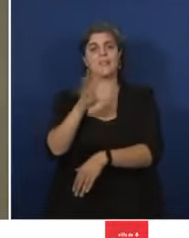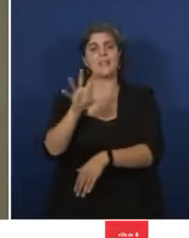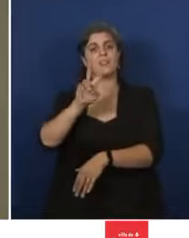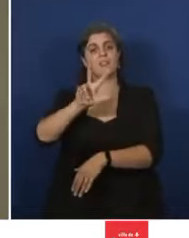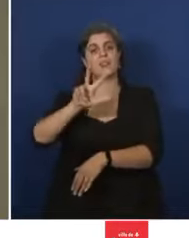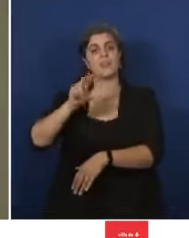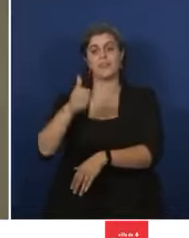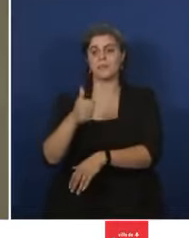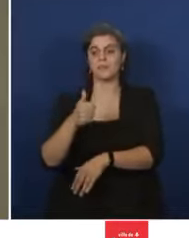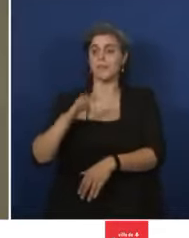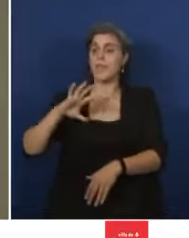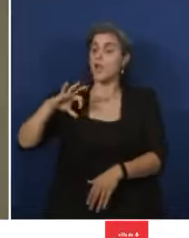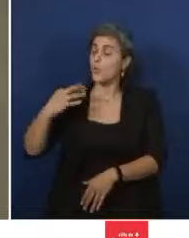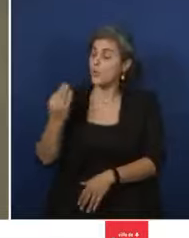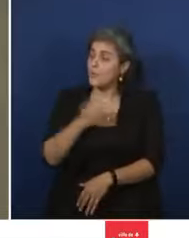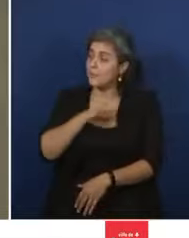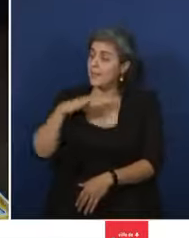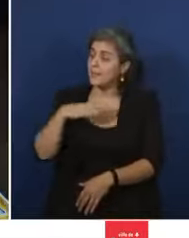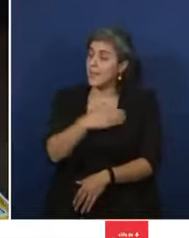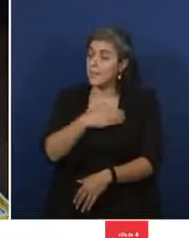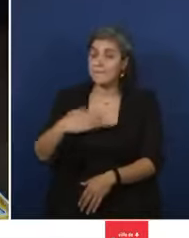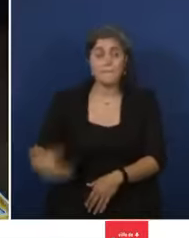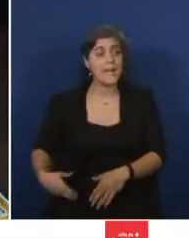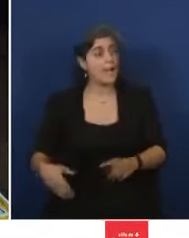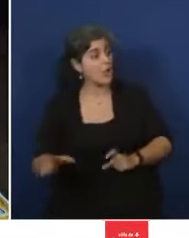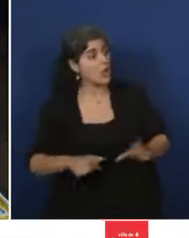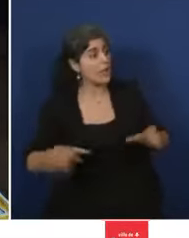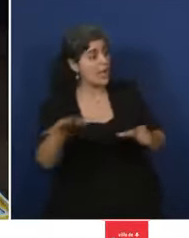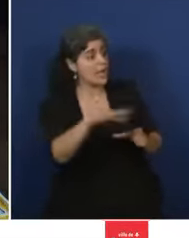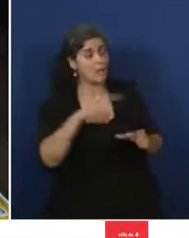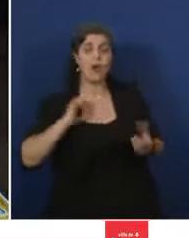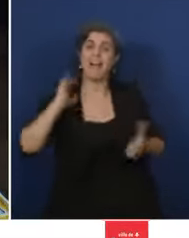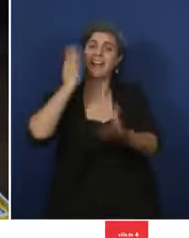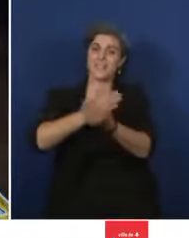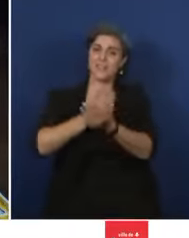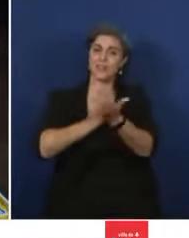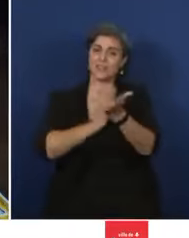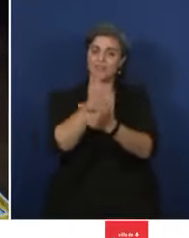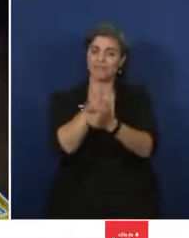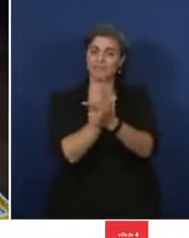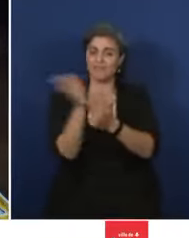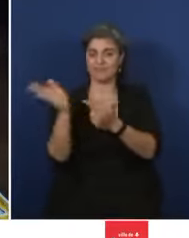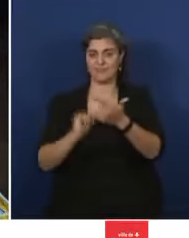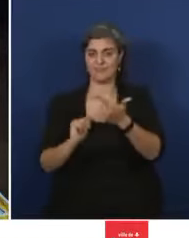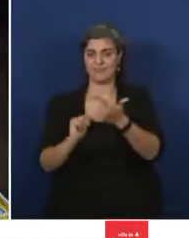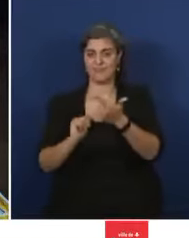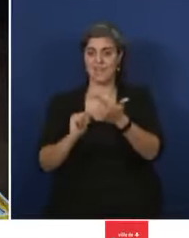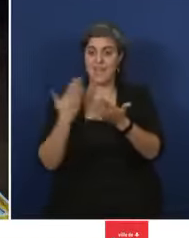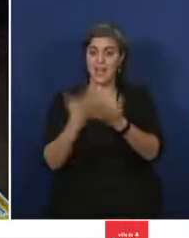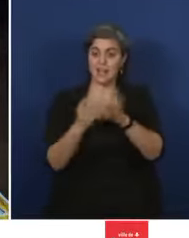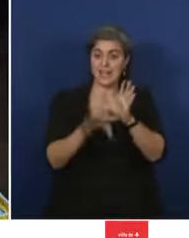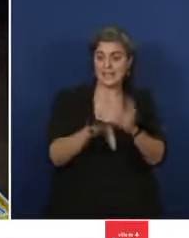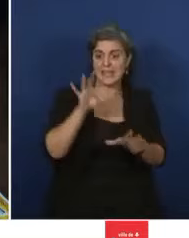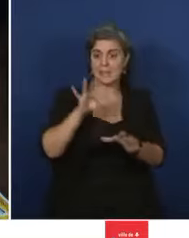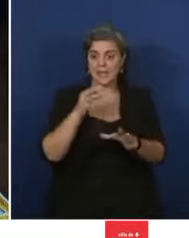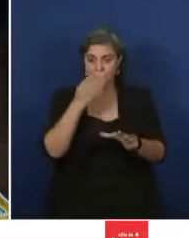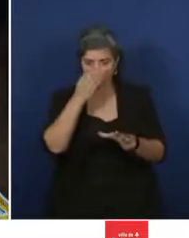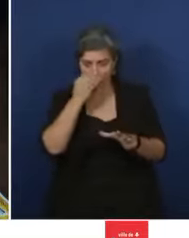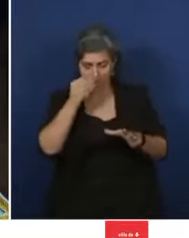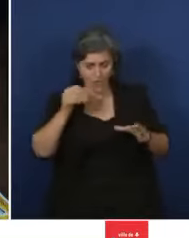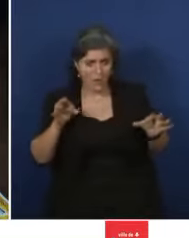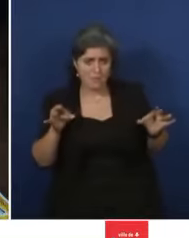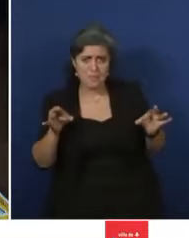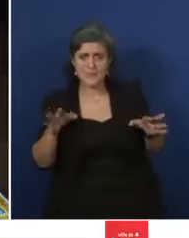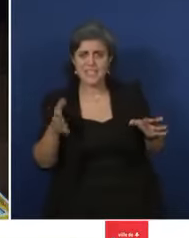collègues, oui, je voudrais faire une brève intervention en deux temps sur cette délibération qui se présente comme étant